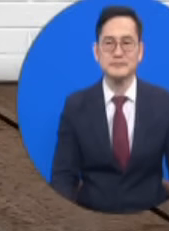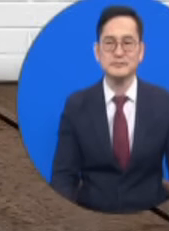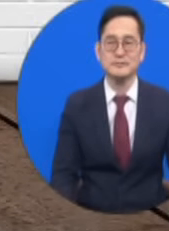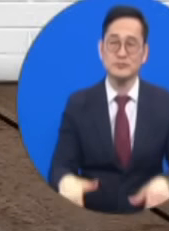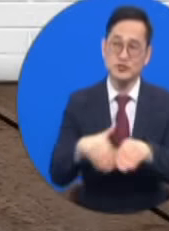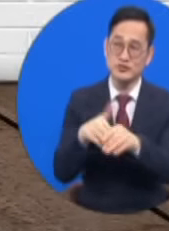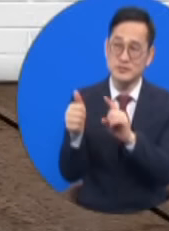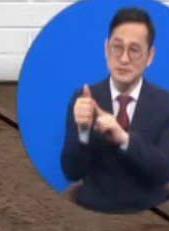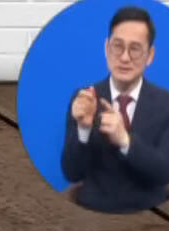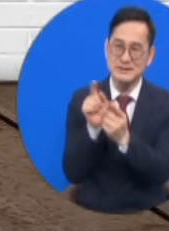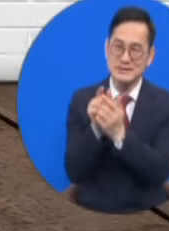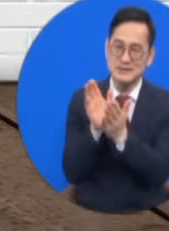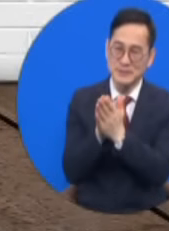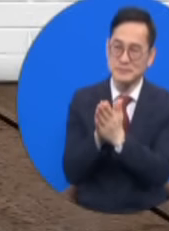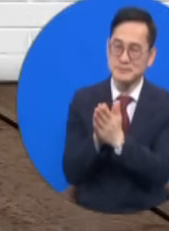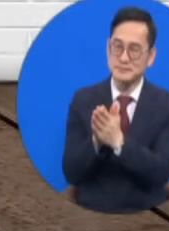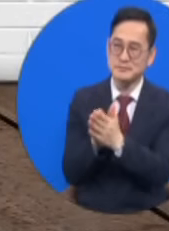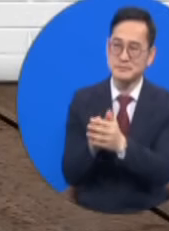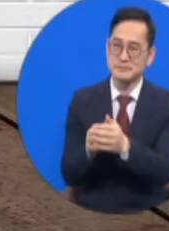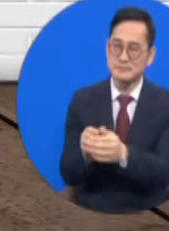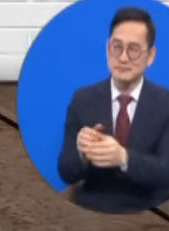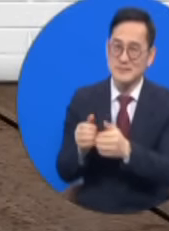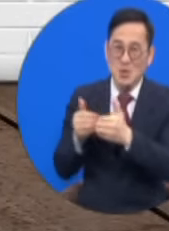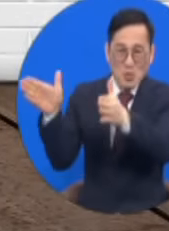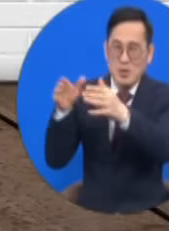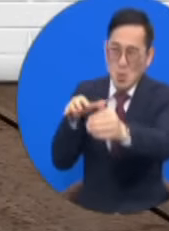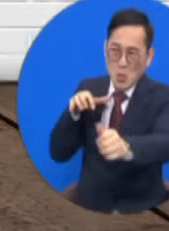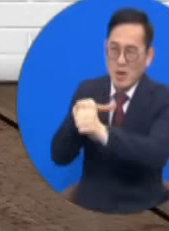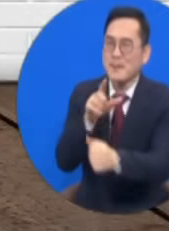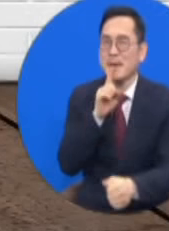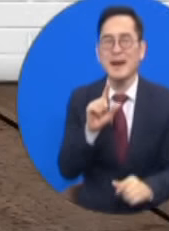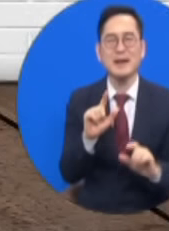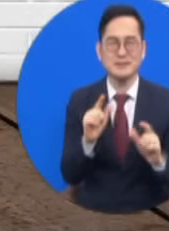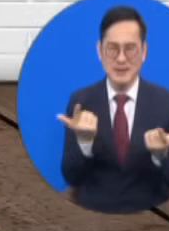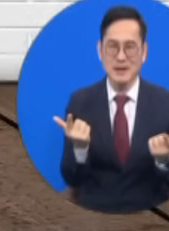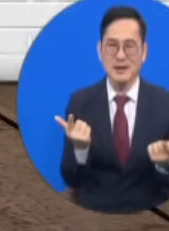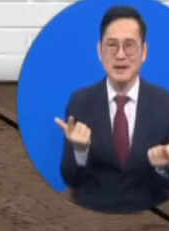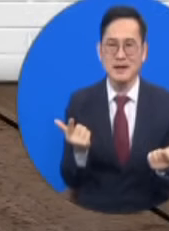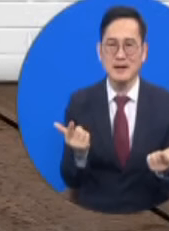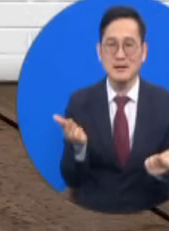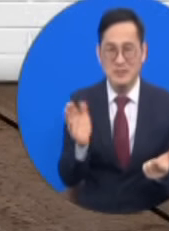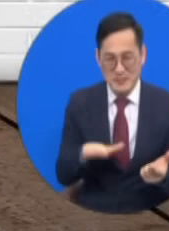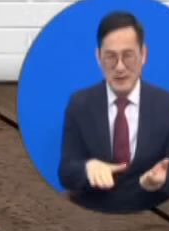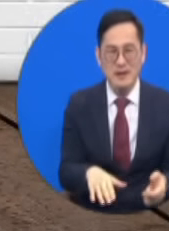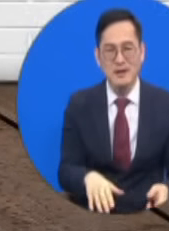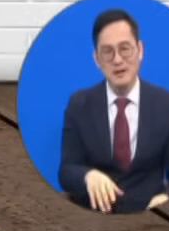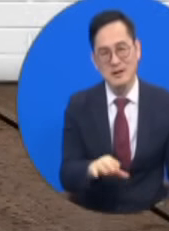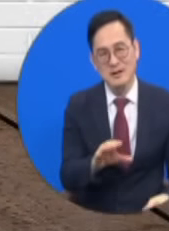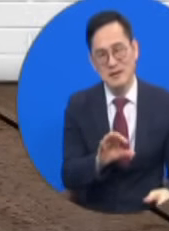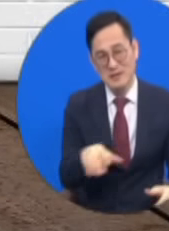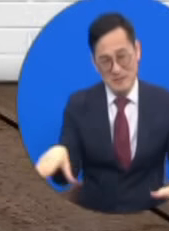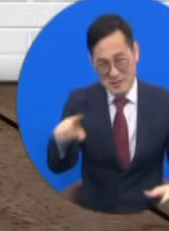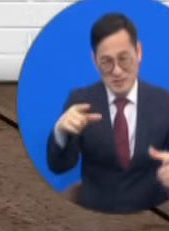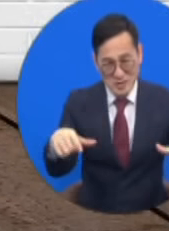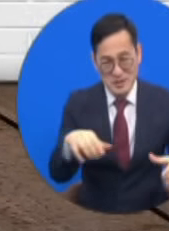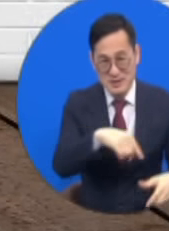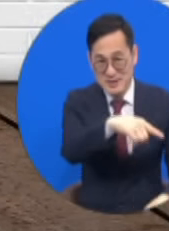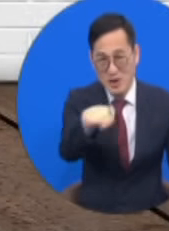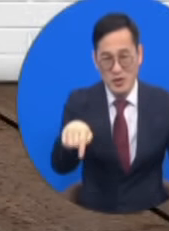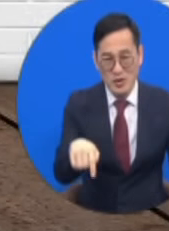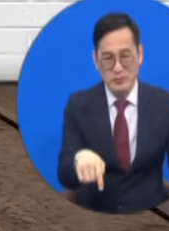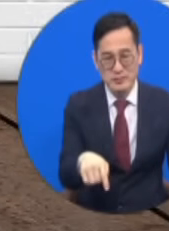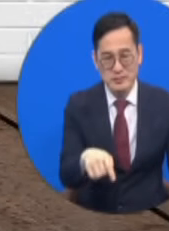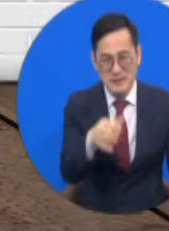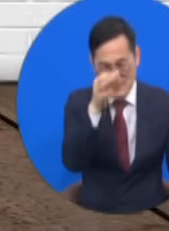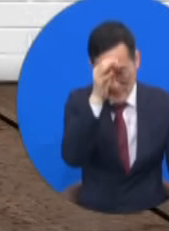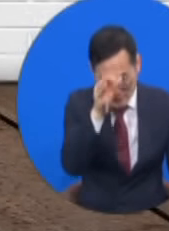문재인 전 대통령께 직접 들으라고 했던 발언은 아닙니다. 이후 여하 막론하고 양산 시민 여러분께 심려를 끼쳐드려서 죄송합니다라고